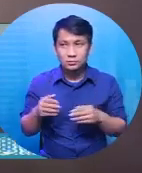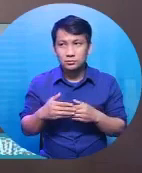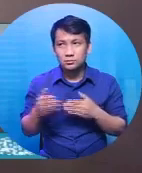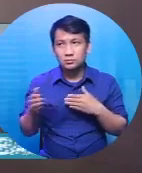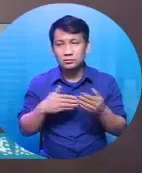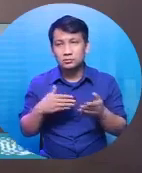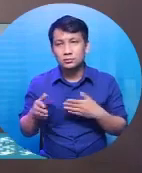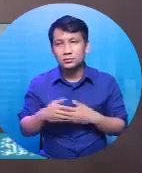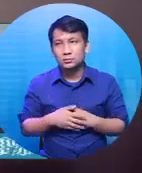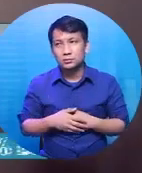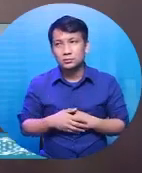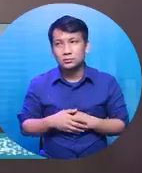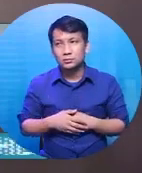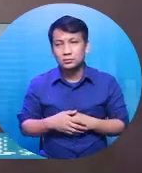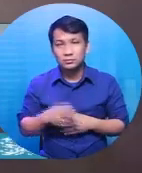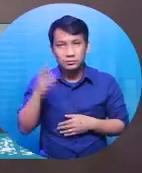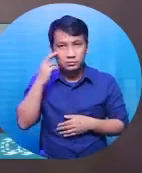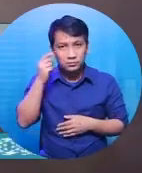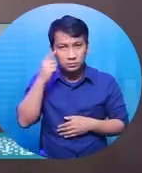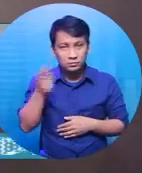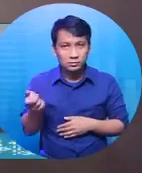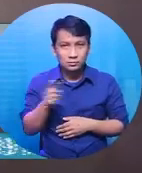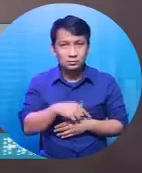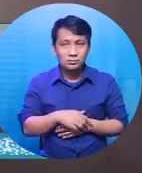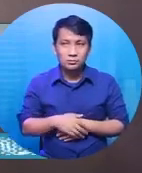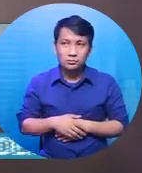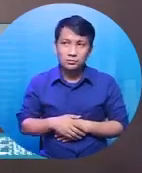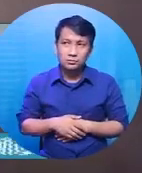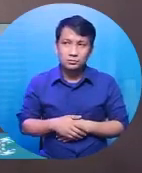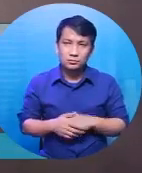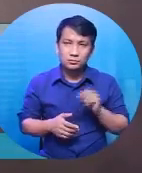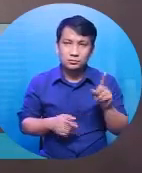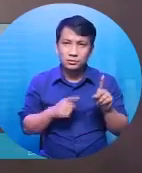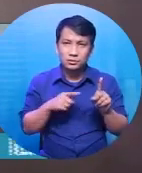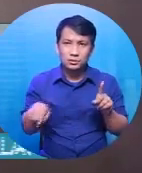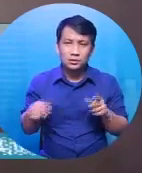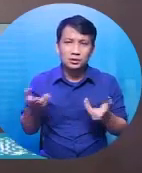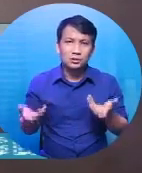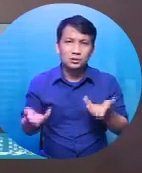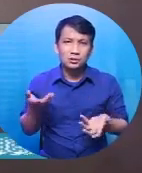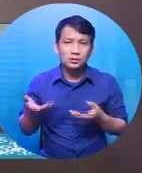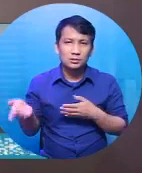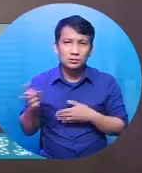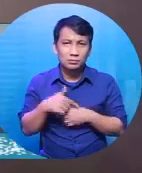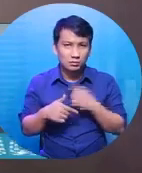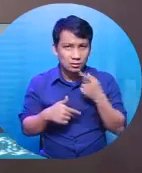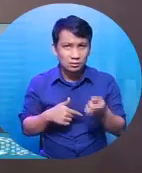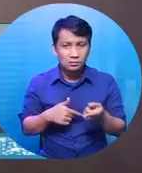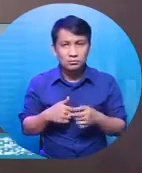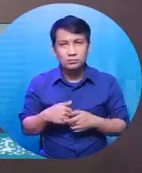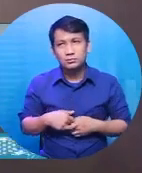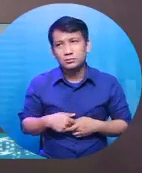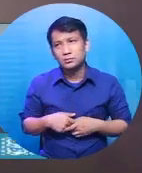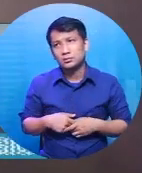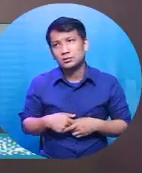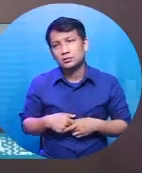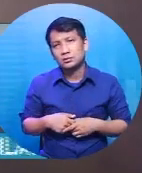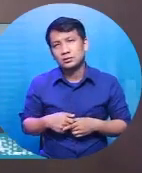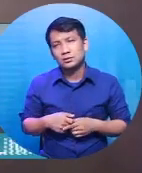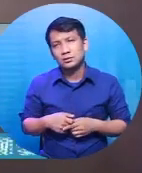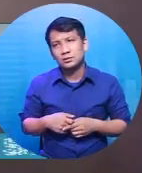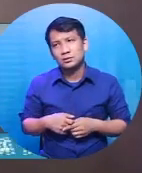po nung Rapitol po, idol po yung 11 a.m. Yun nga kaso po, ang sabi